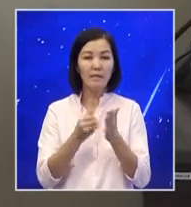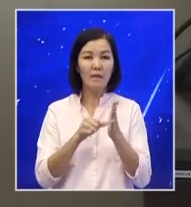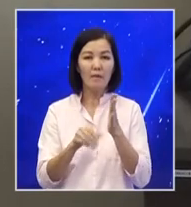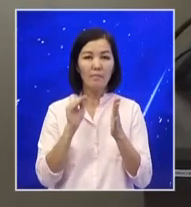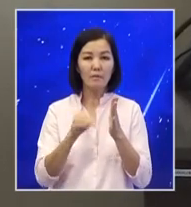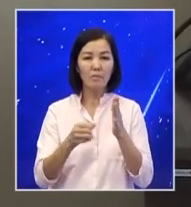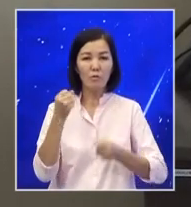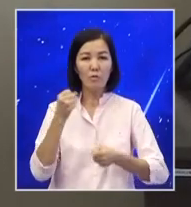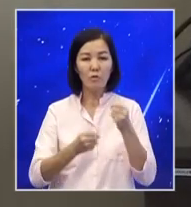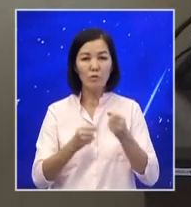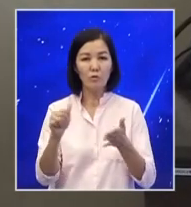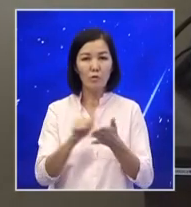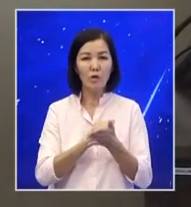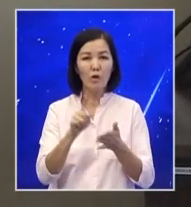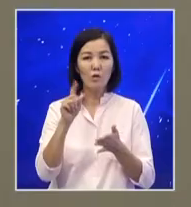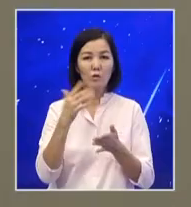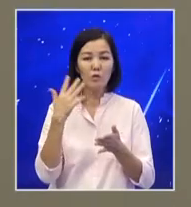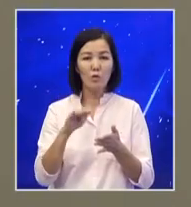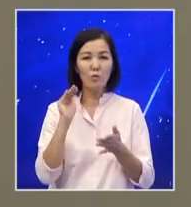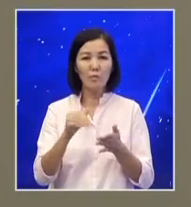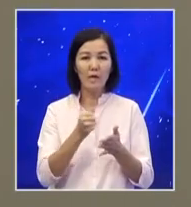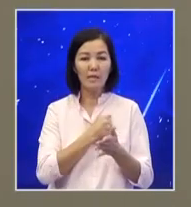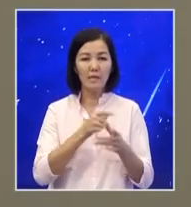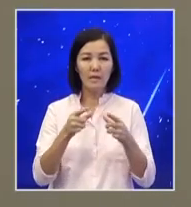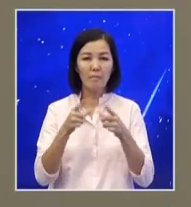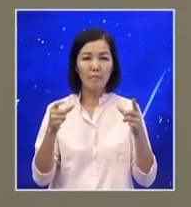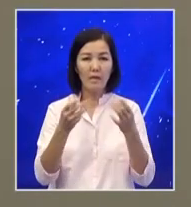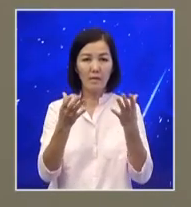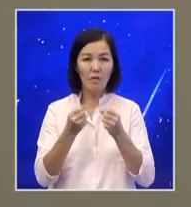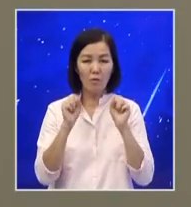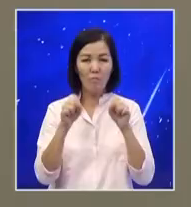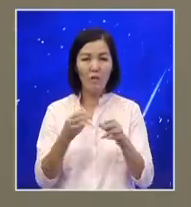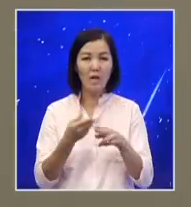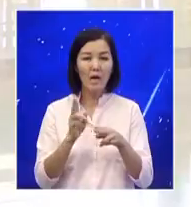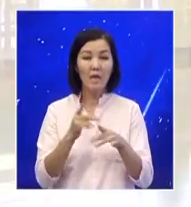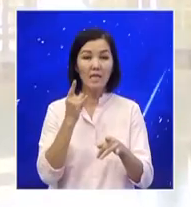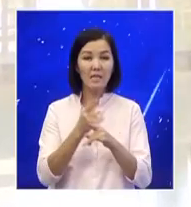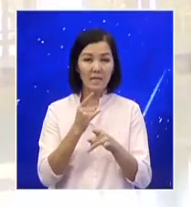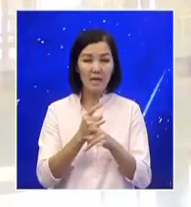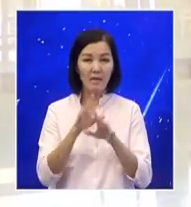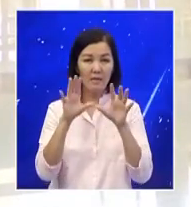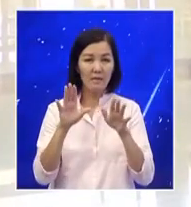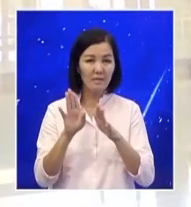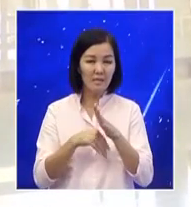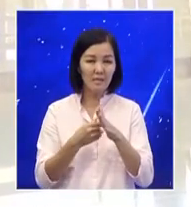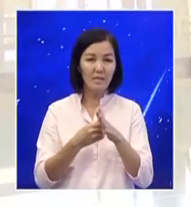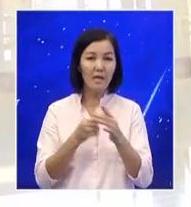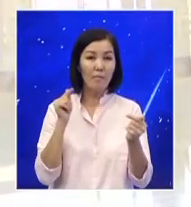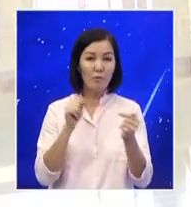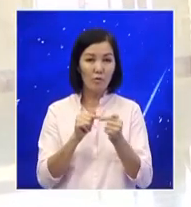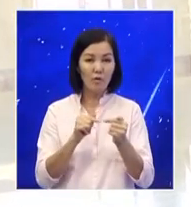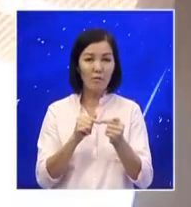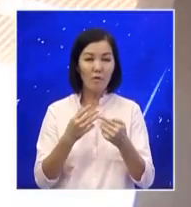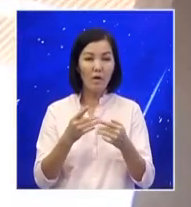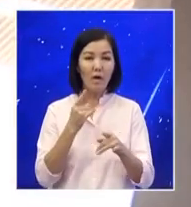көлік жүргізу куәлігін, 150 мың теңгеге әскери билетті алуға болады. Алайда бұл жалған әрі заңсыз. Мамандардың айтуынша,